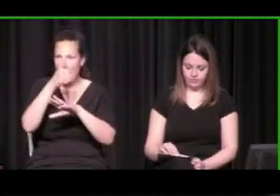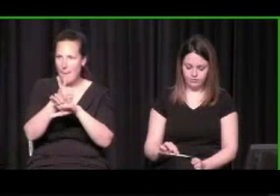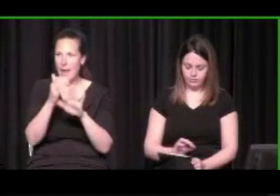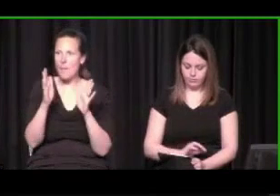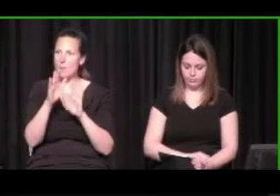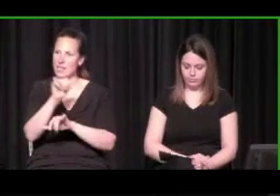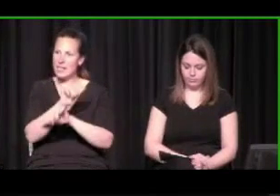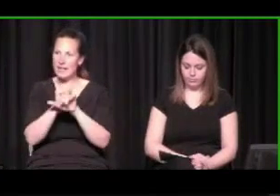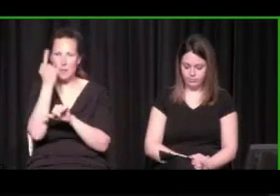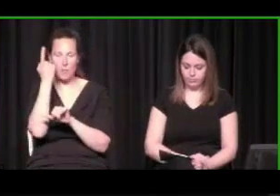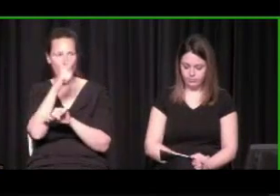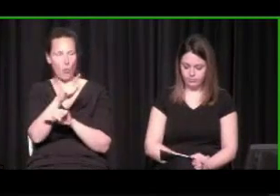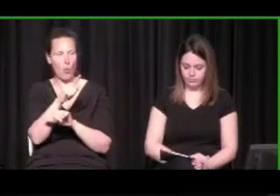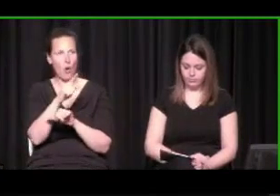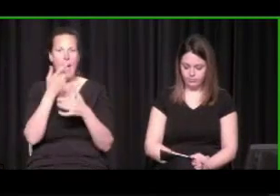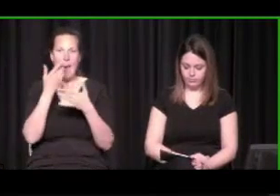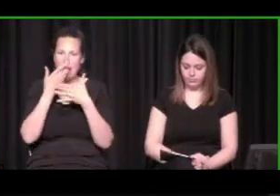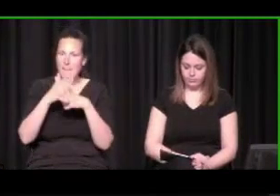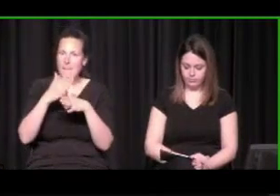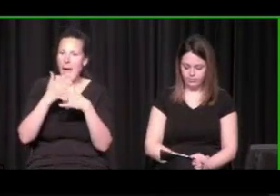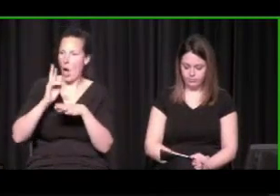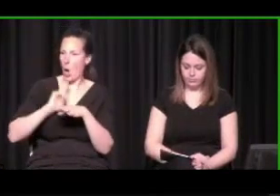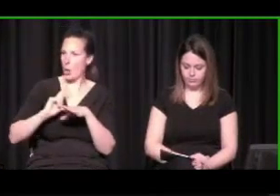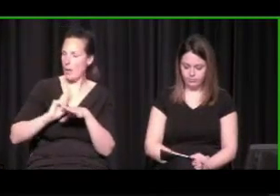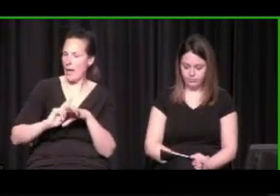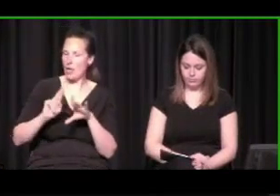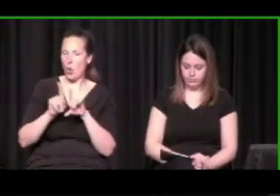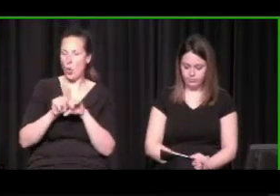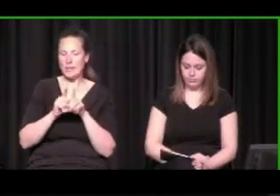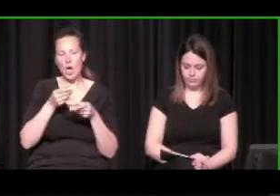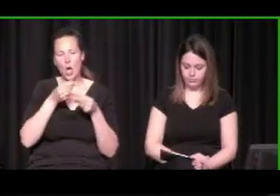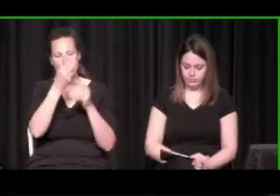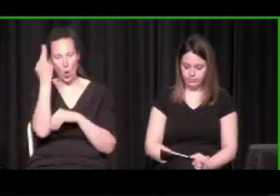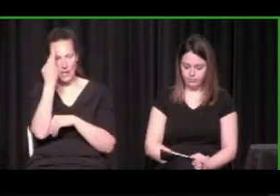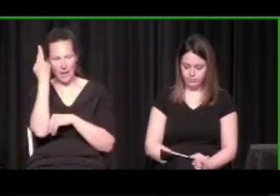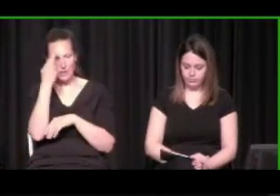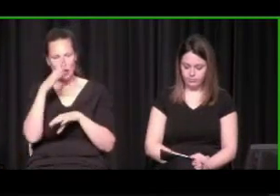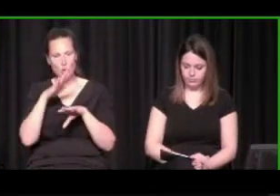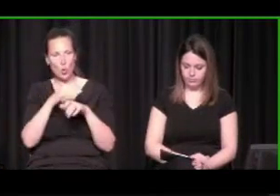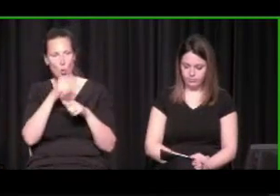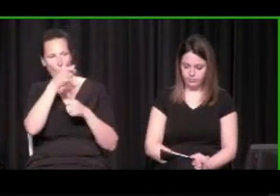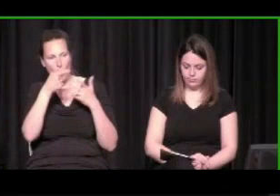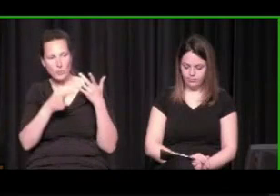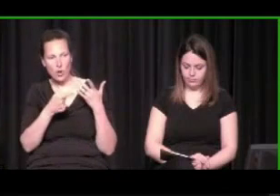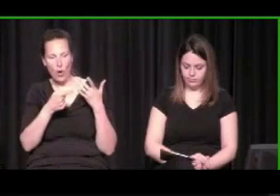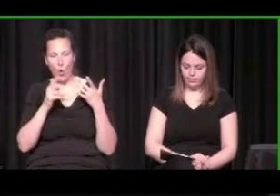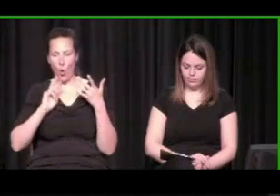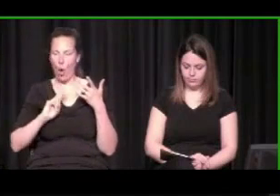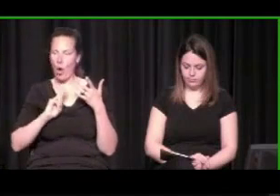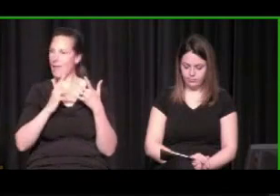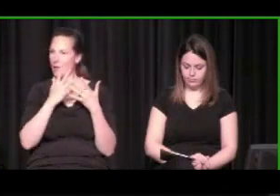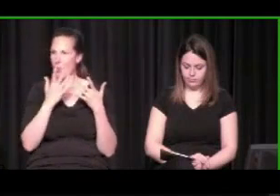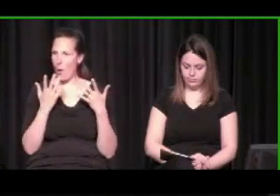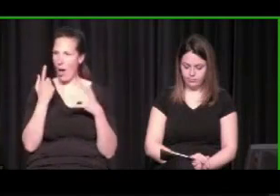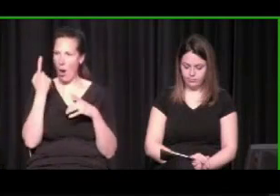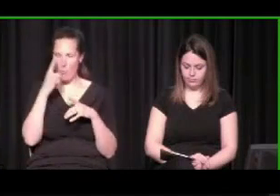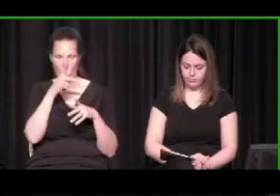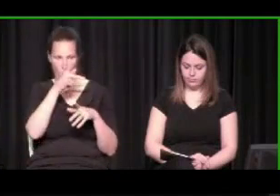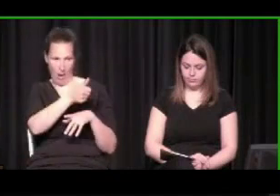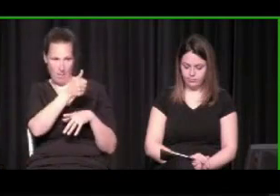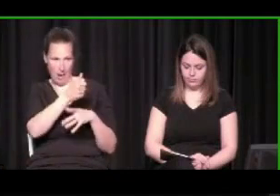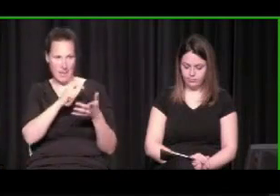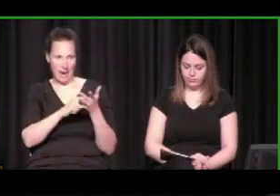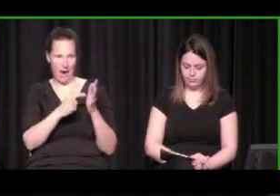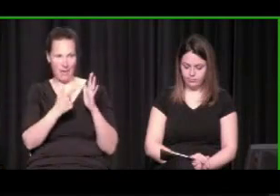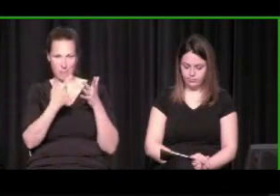activités qui vont permettre la préparation de la retraite, la réflexion sur les options qui sont possibles pour la personne après, par exemple,